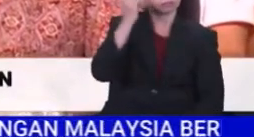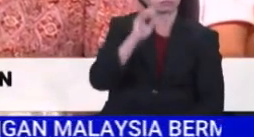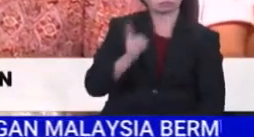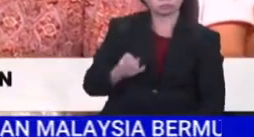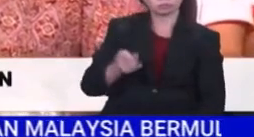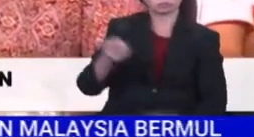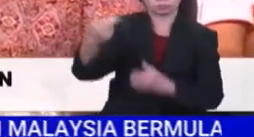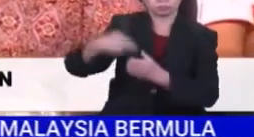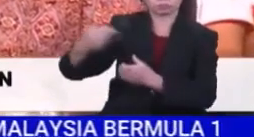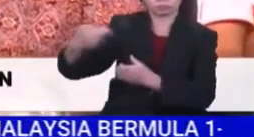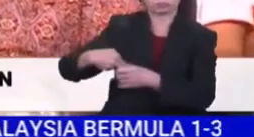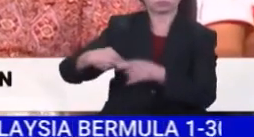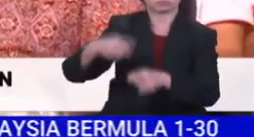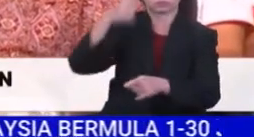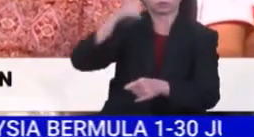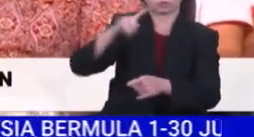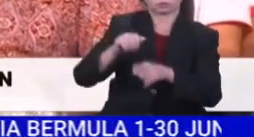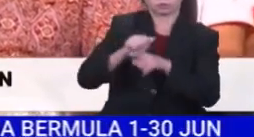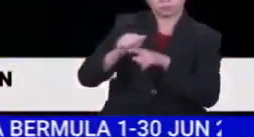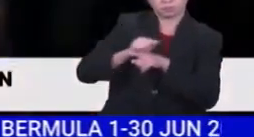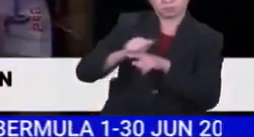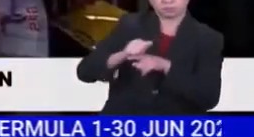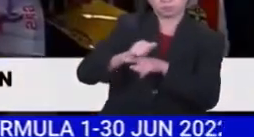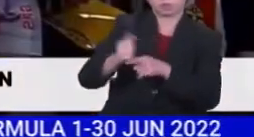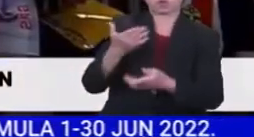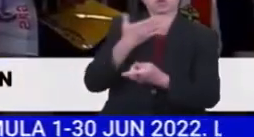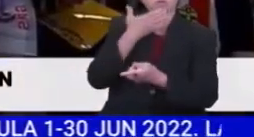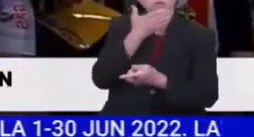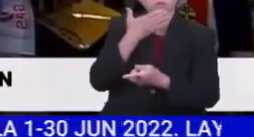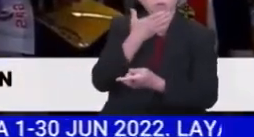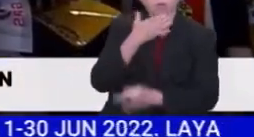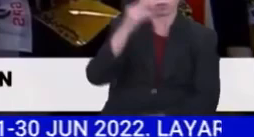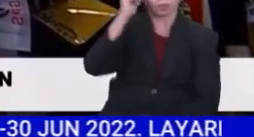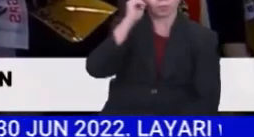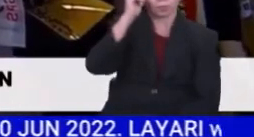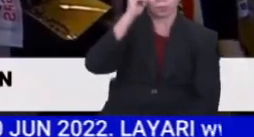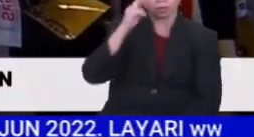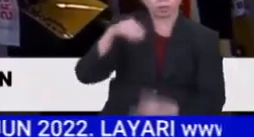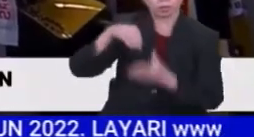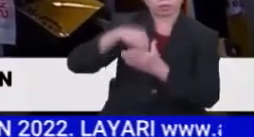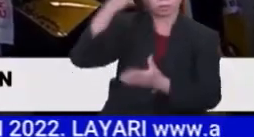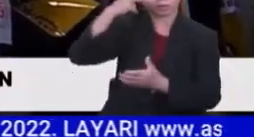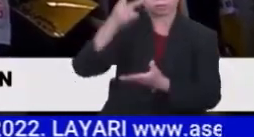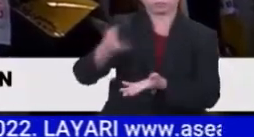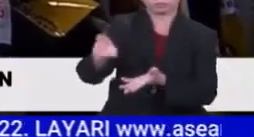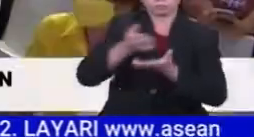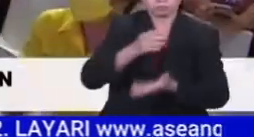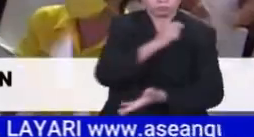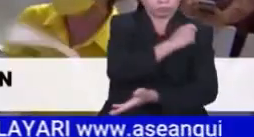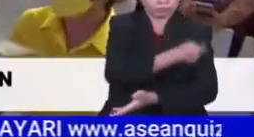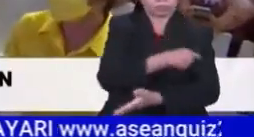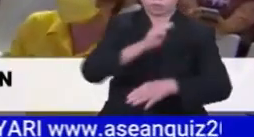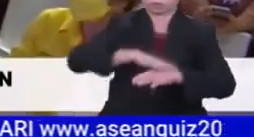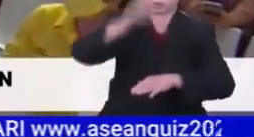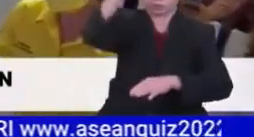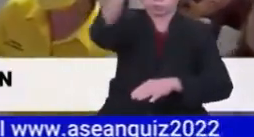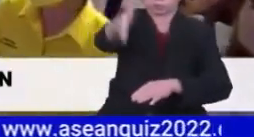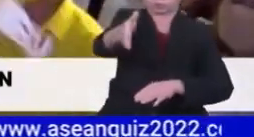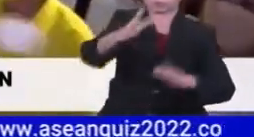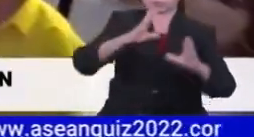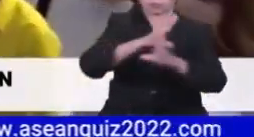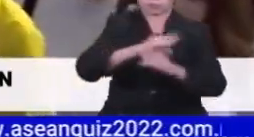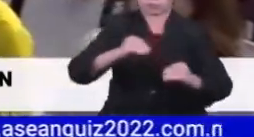Abang Johar itu nopeng untuk mengasah bakat anak-anak muda dalam politik dan menyumbang tenaga untuk masa depan srawa